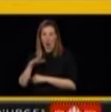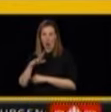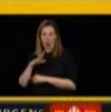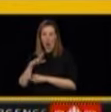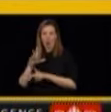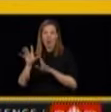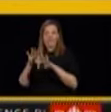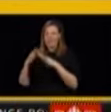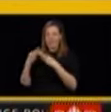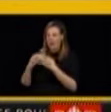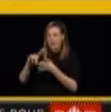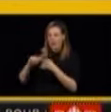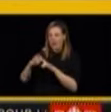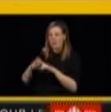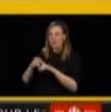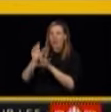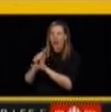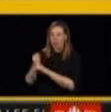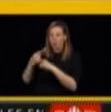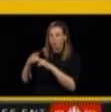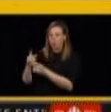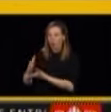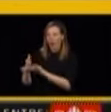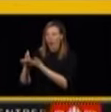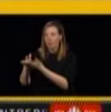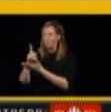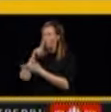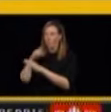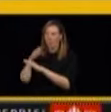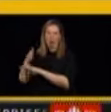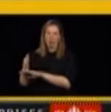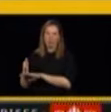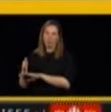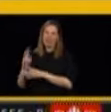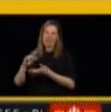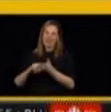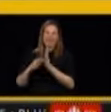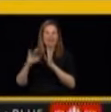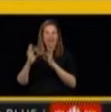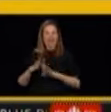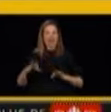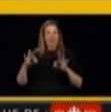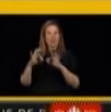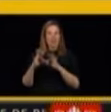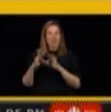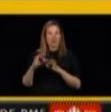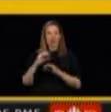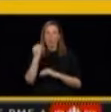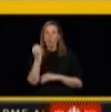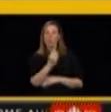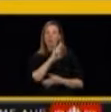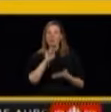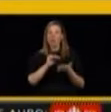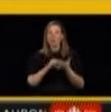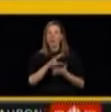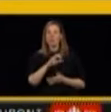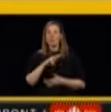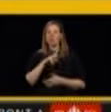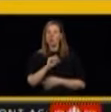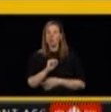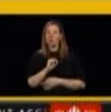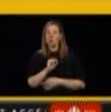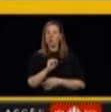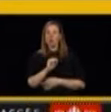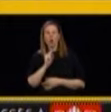pas y entrer. Alors, il faut voir au CIUSSS ouest de l'île quelle est la situation. On va